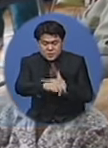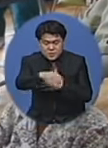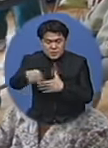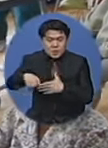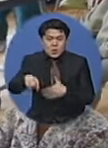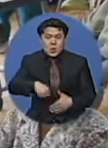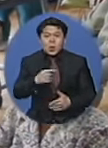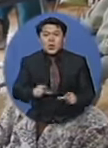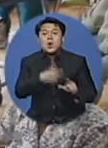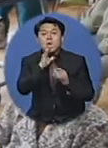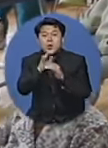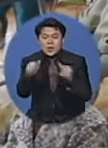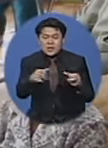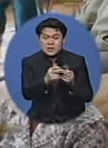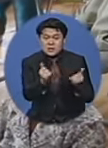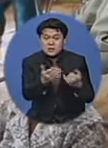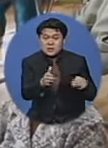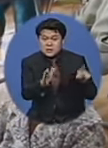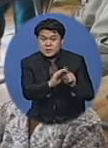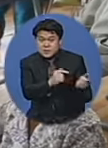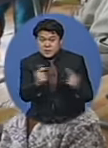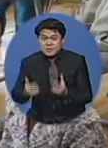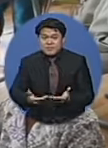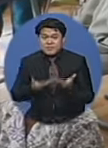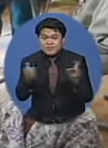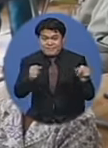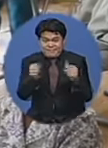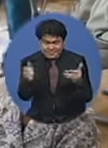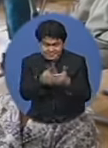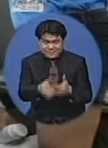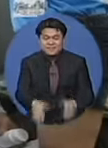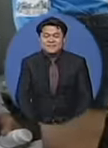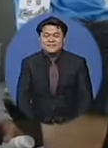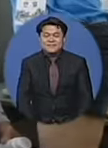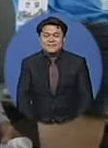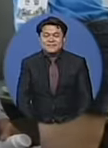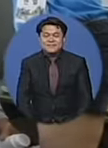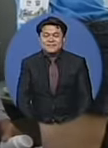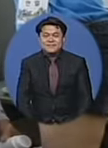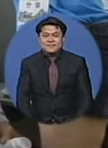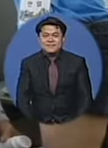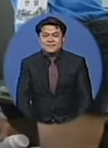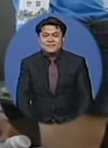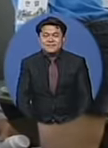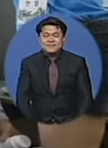지역 내 독거노인과 장애인을 위한 다양한 봉사 활동도 함께 진행했습니다.